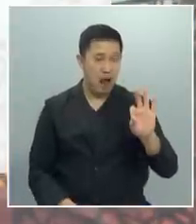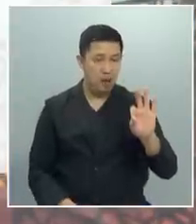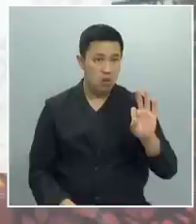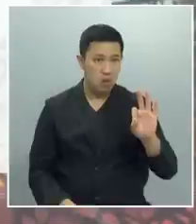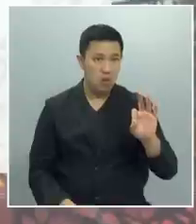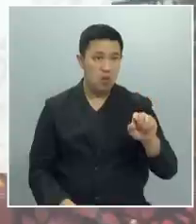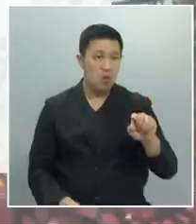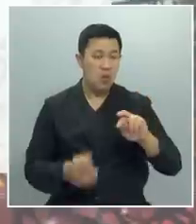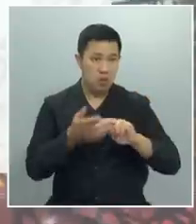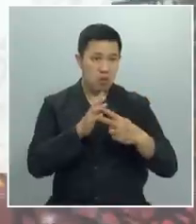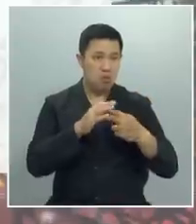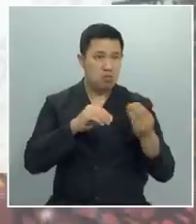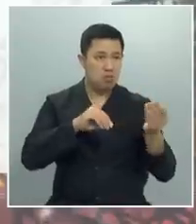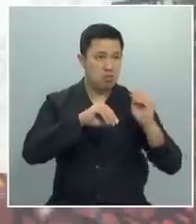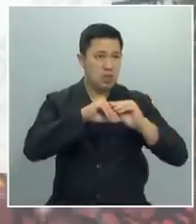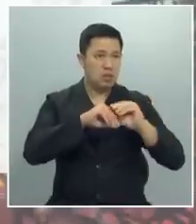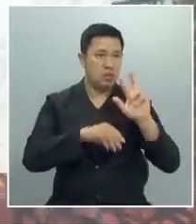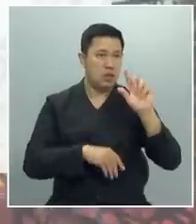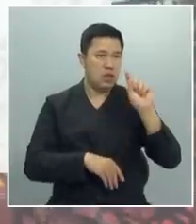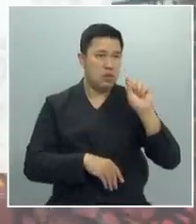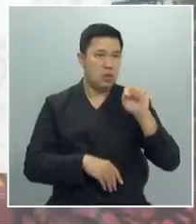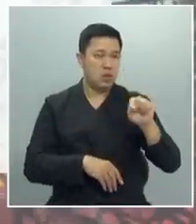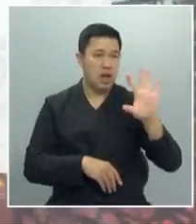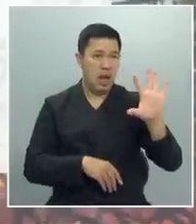ถือว่าขึ้นมา20.5%